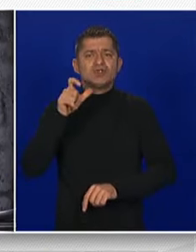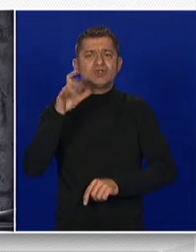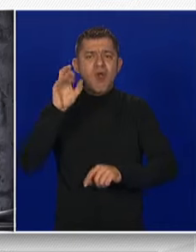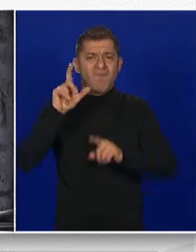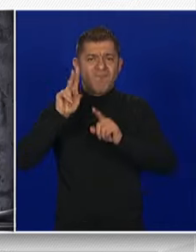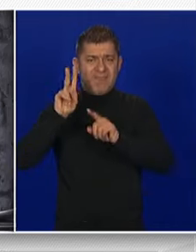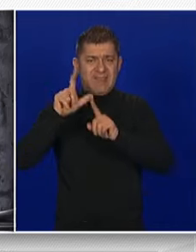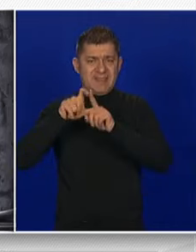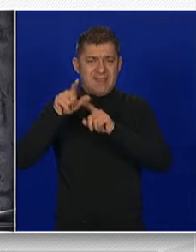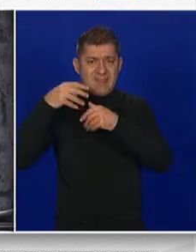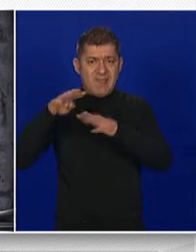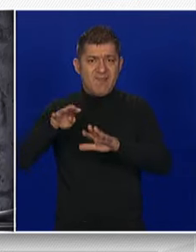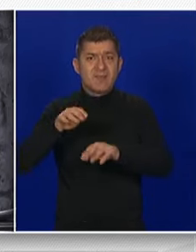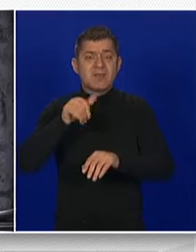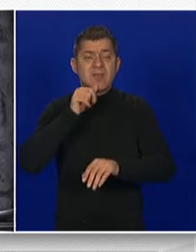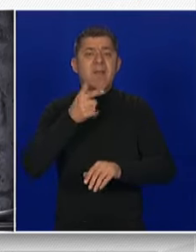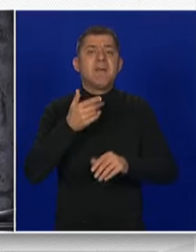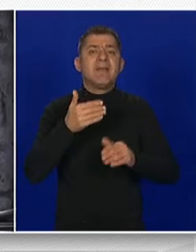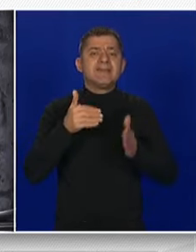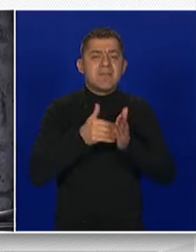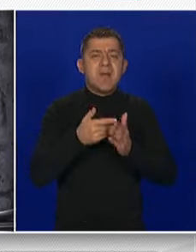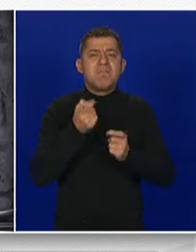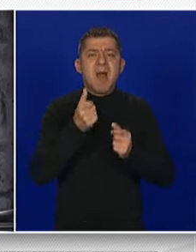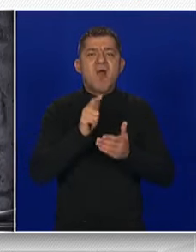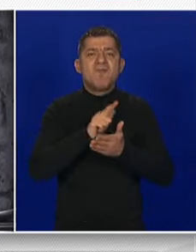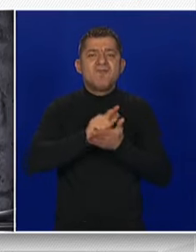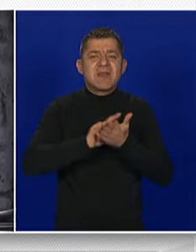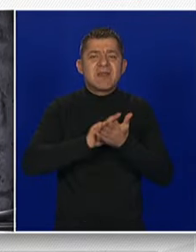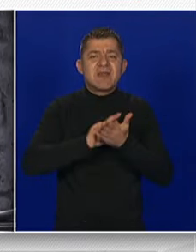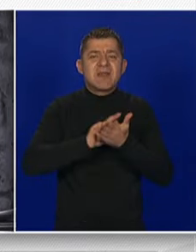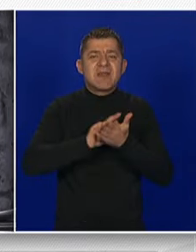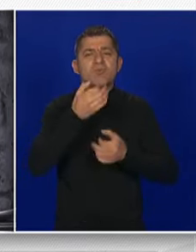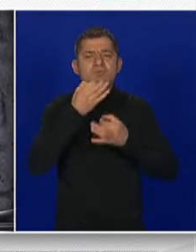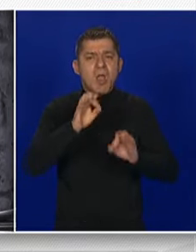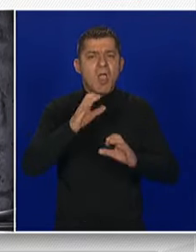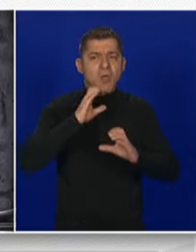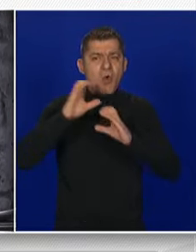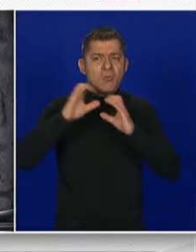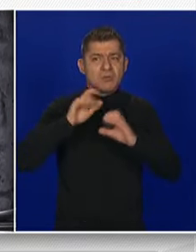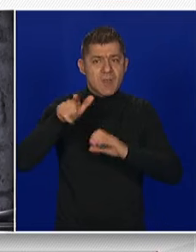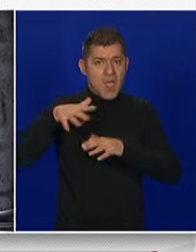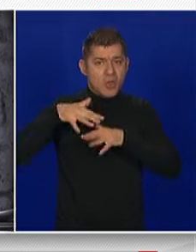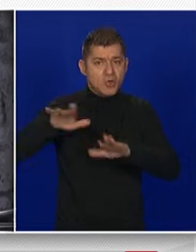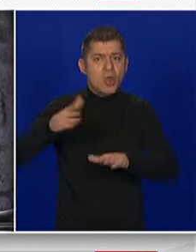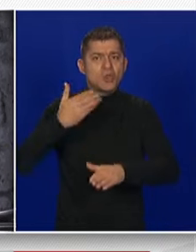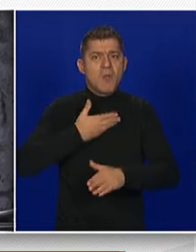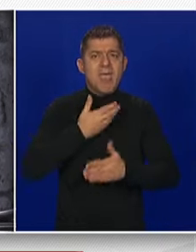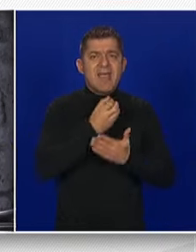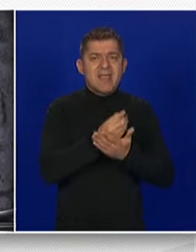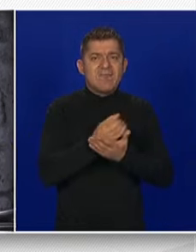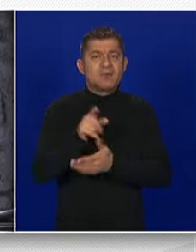Međutim, možda je potrebno malo vremena i malo više komunikacije da ljudi dobiju informacije i da